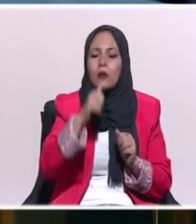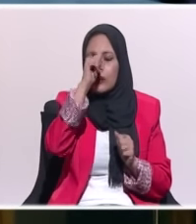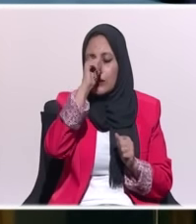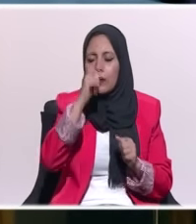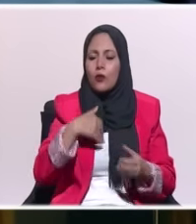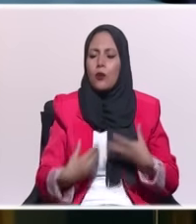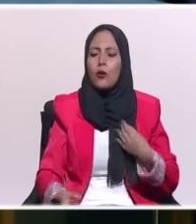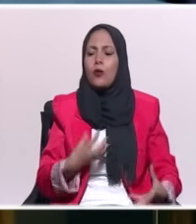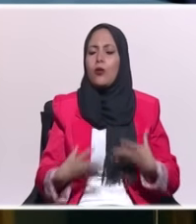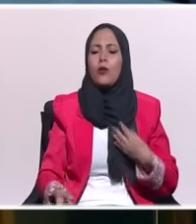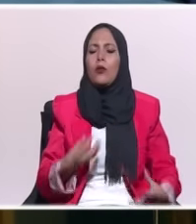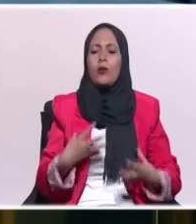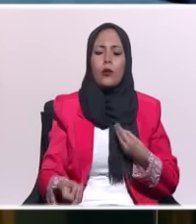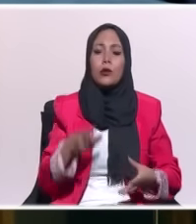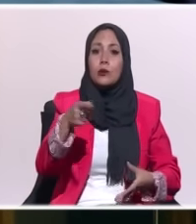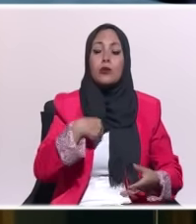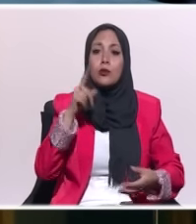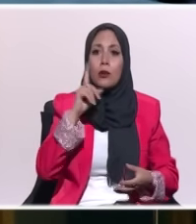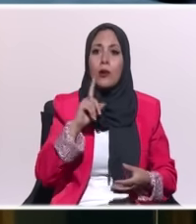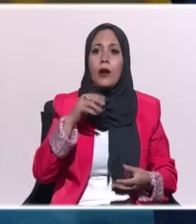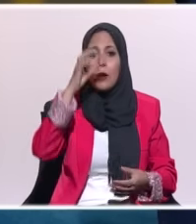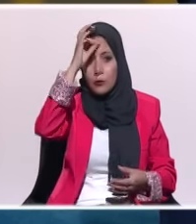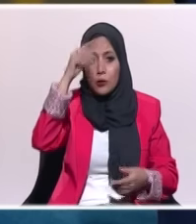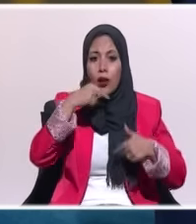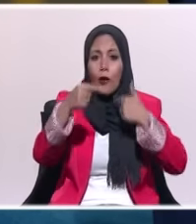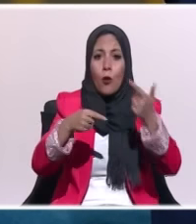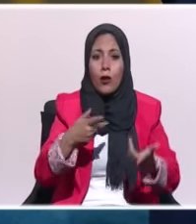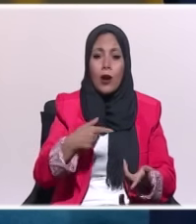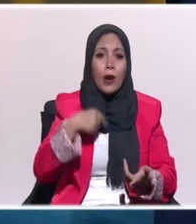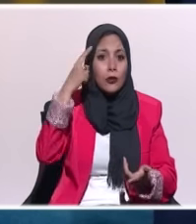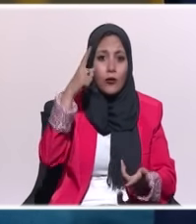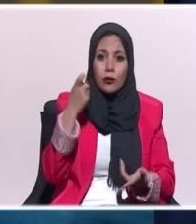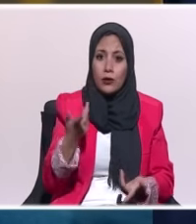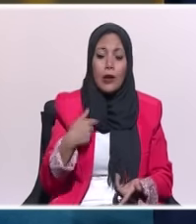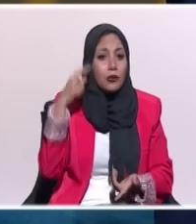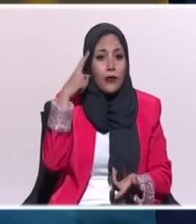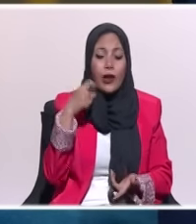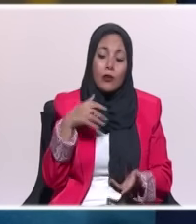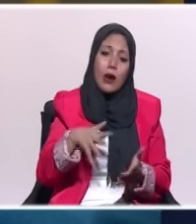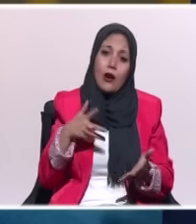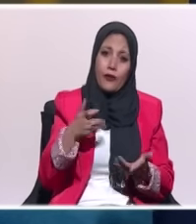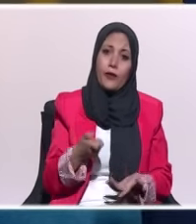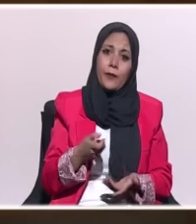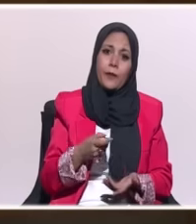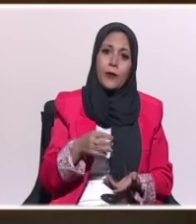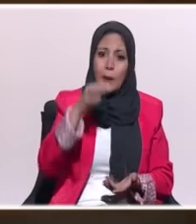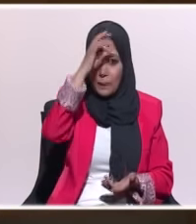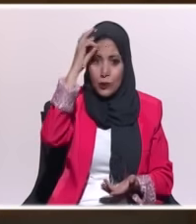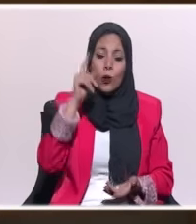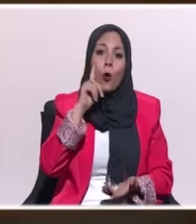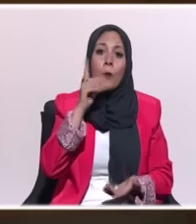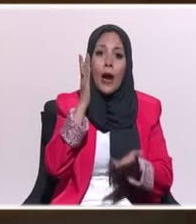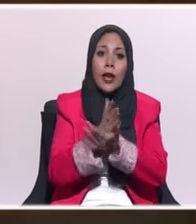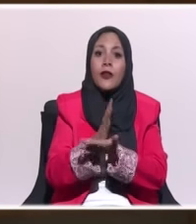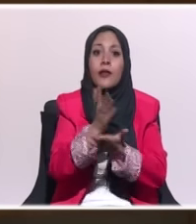بركان، مش عارفه اقوله لمين، مش عارفه احكي لمين. فعايزه، لا عايزه اعرف اللي جابتني دي شكلها يعني مشكلتك ايه؟ بس انت تعرفي مين